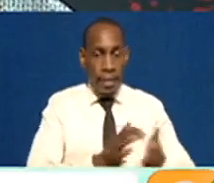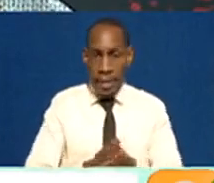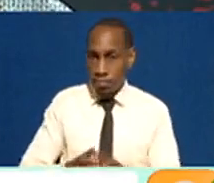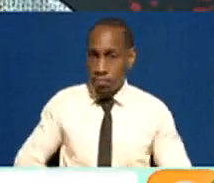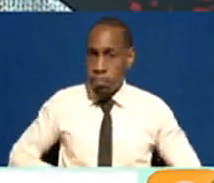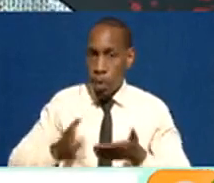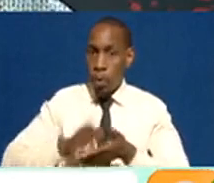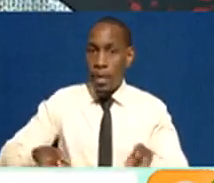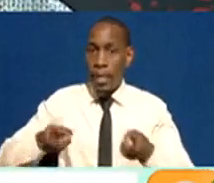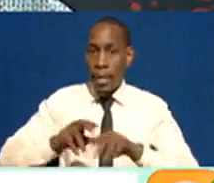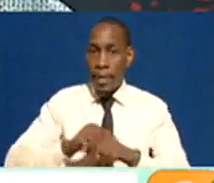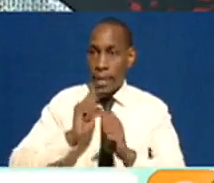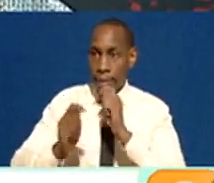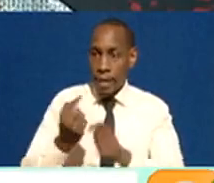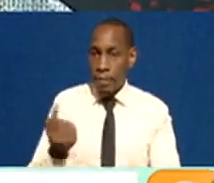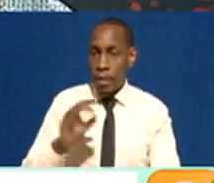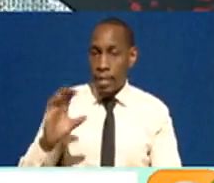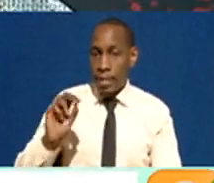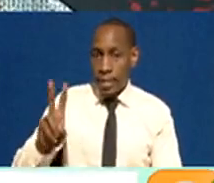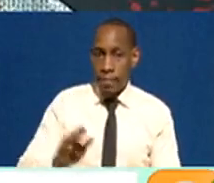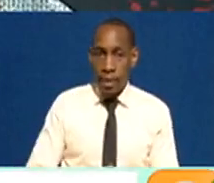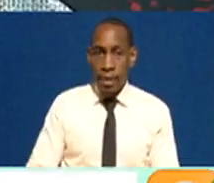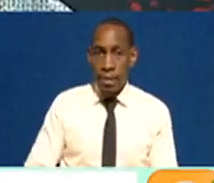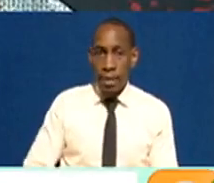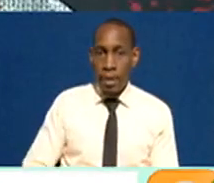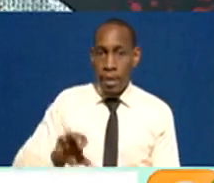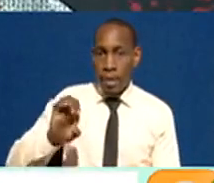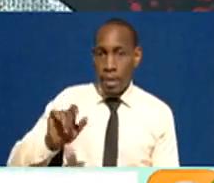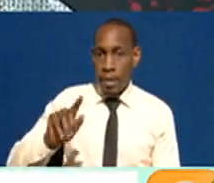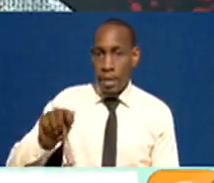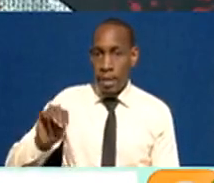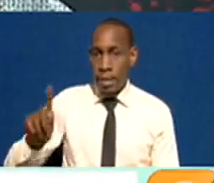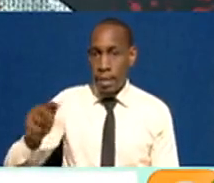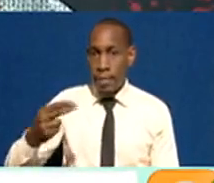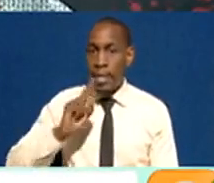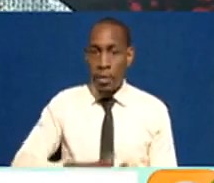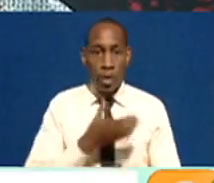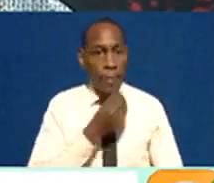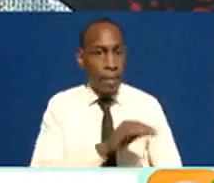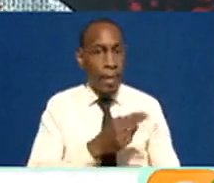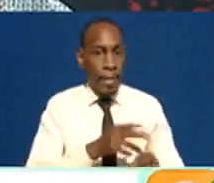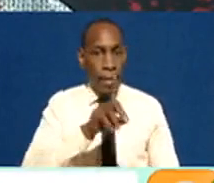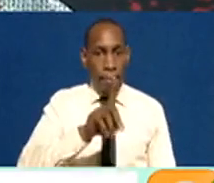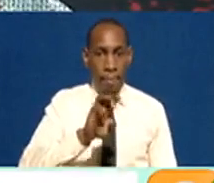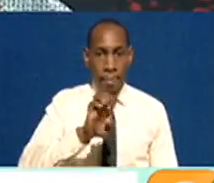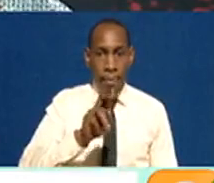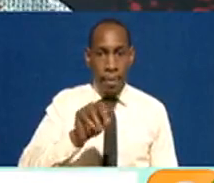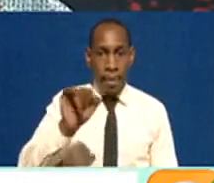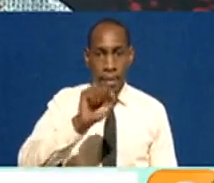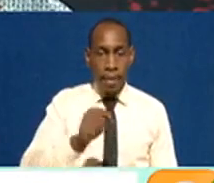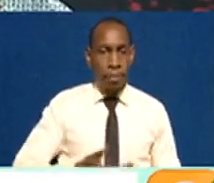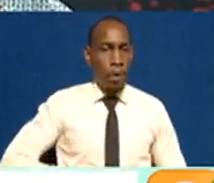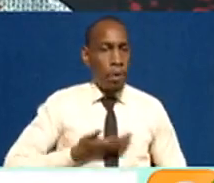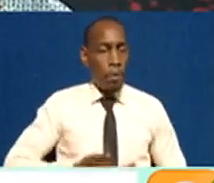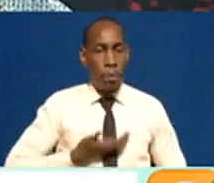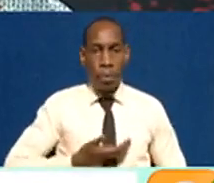ameelezea yaliyojiri. Katika mahojiano ya kipekee na runinga ya Citizen, Elizabeth Munyalo alisema kuwa mwanamume huyo Denis Musyoka alikuwa na